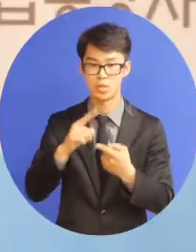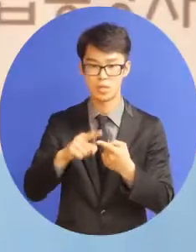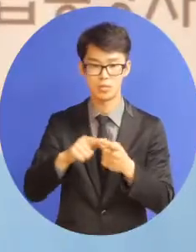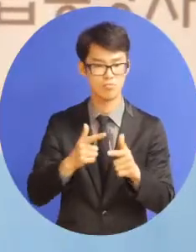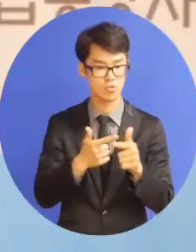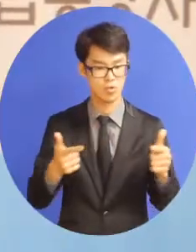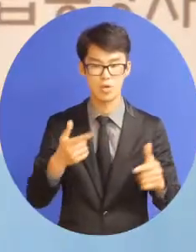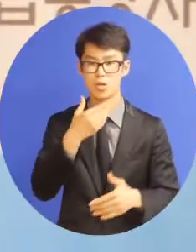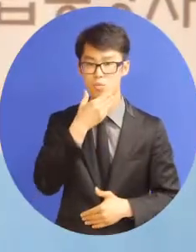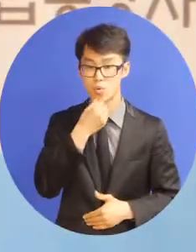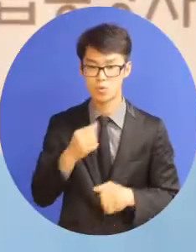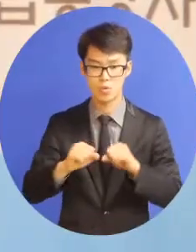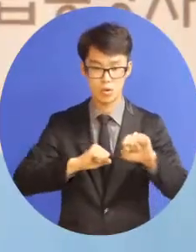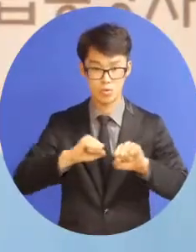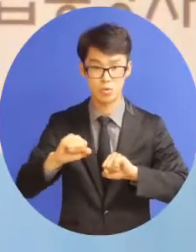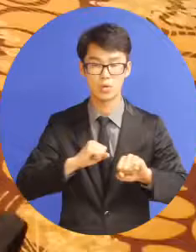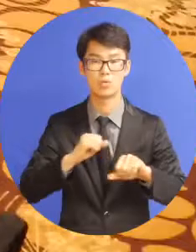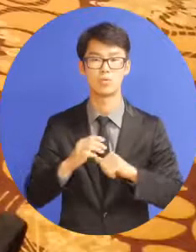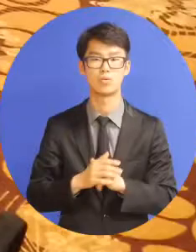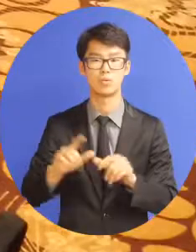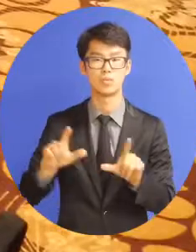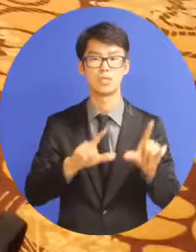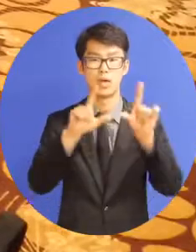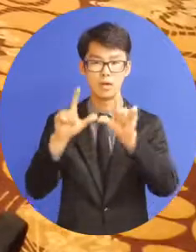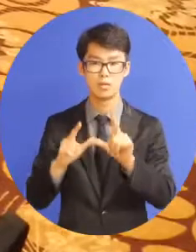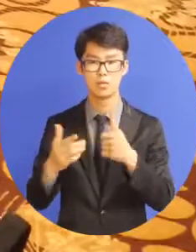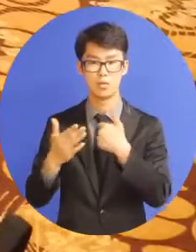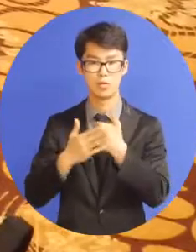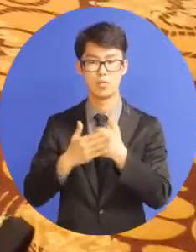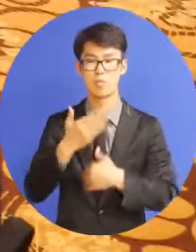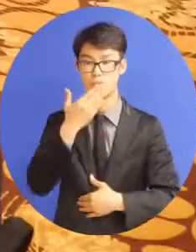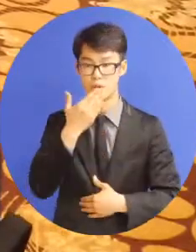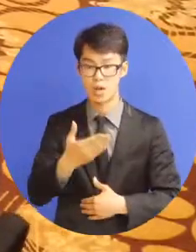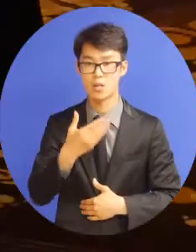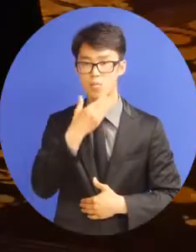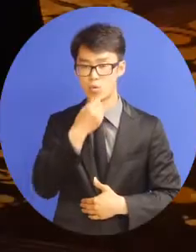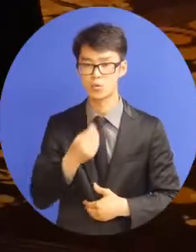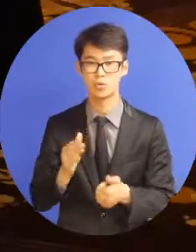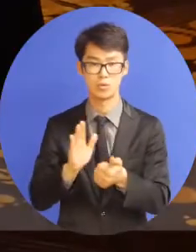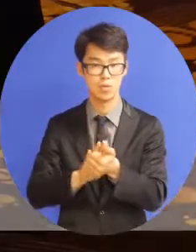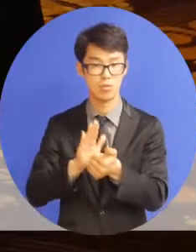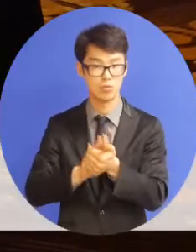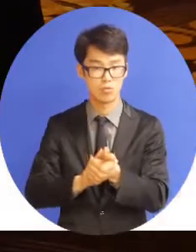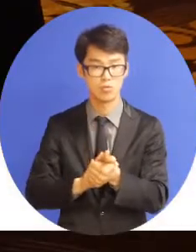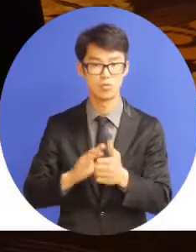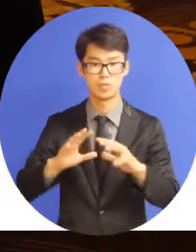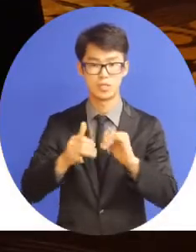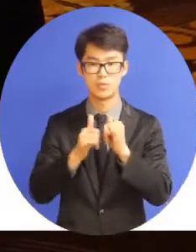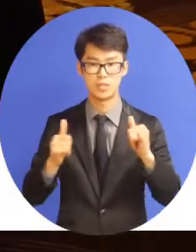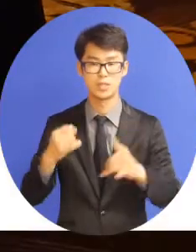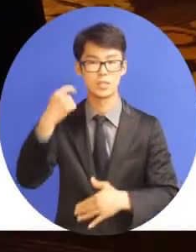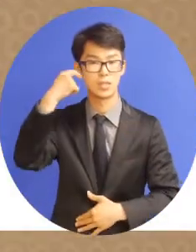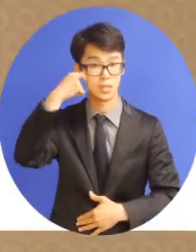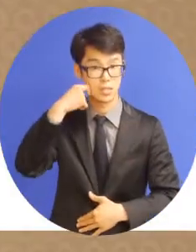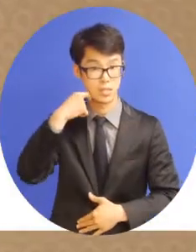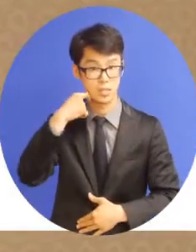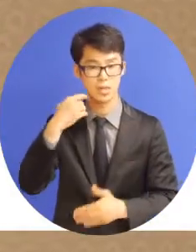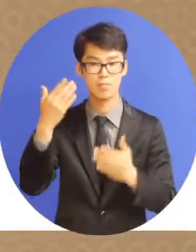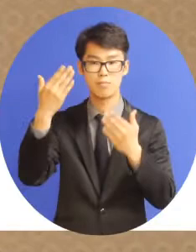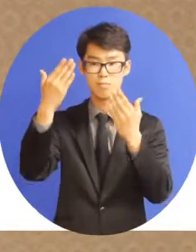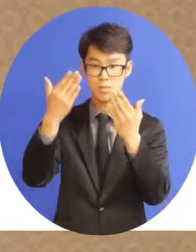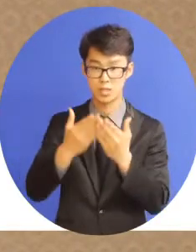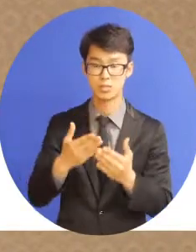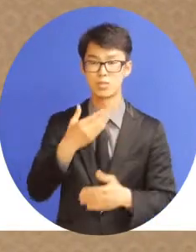복지 시책을 추진하고 생애 주기별 맞춤형 복지 서비스를 제공함으로써 시민이 체감하는 맞춤형 복지